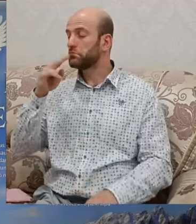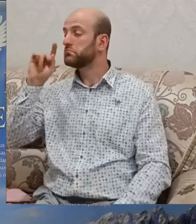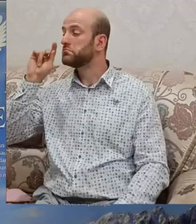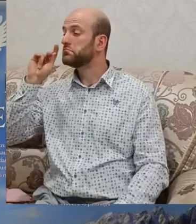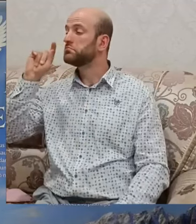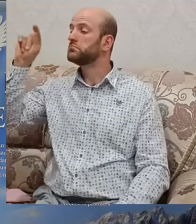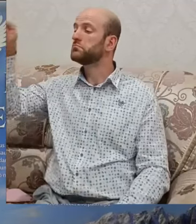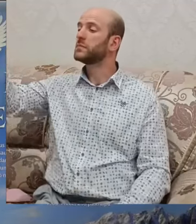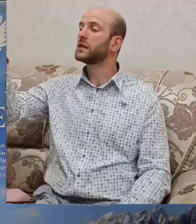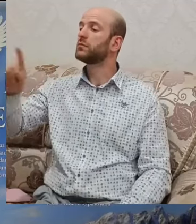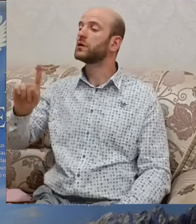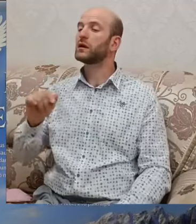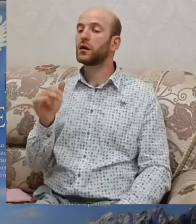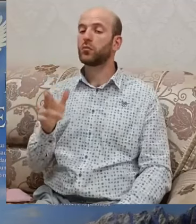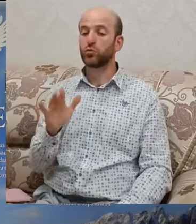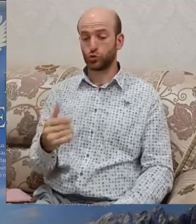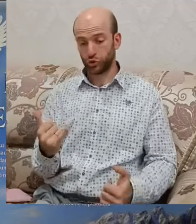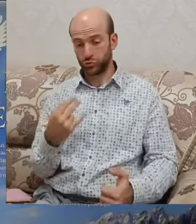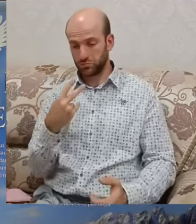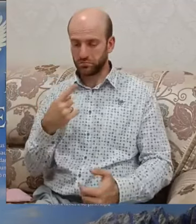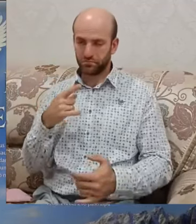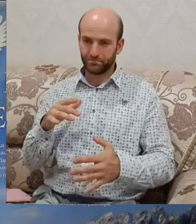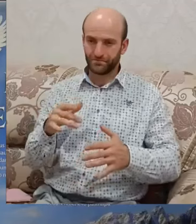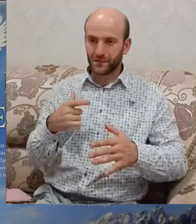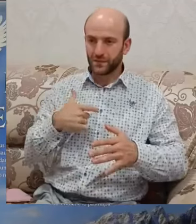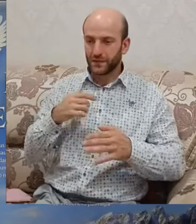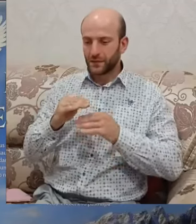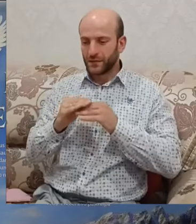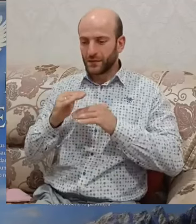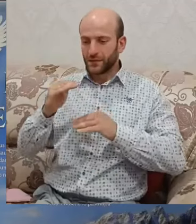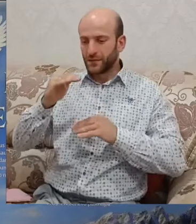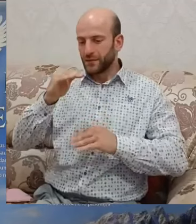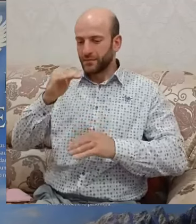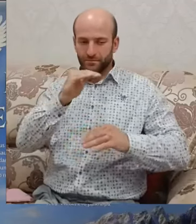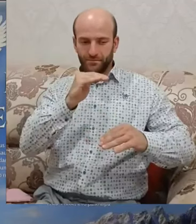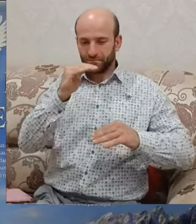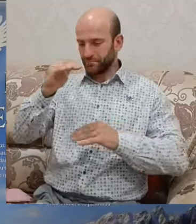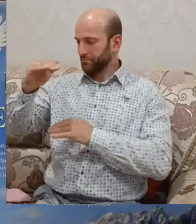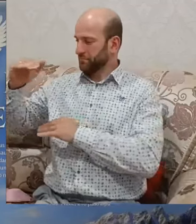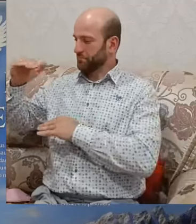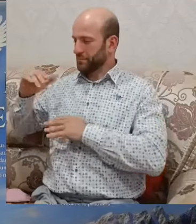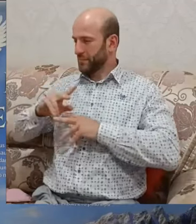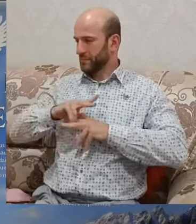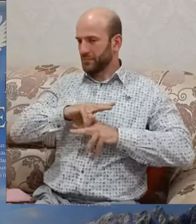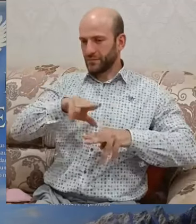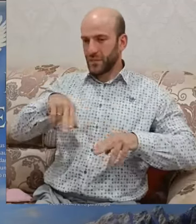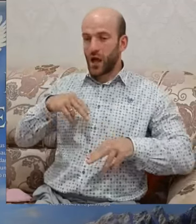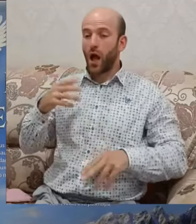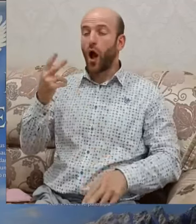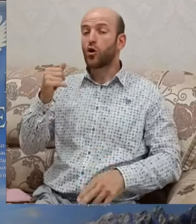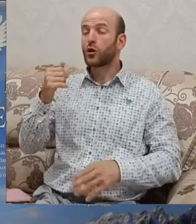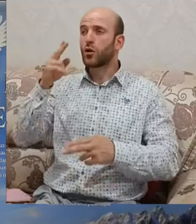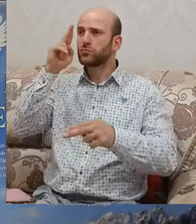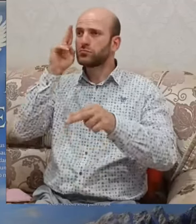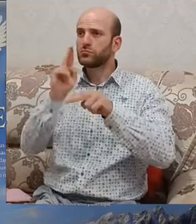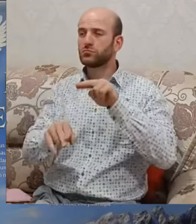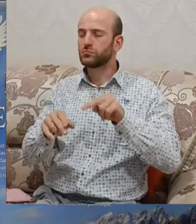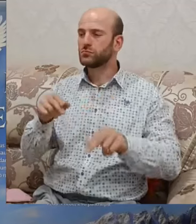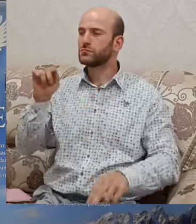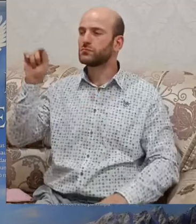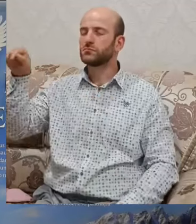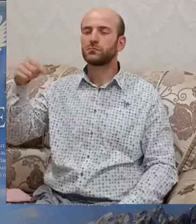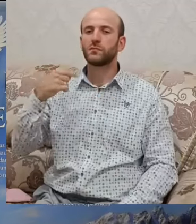Самом конце. Pačioje pabaigoje. Jis vėl tampa toks, kaip pirminis grūdas. Оно опять становится такое же, как и